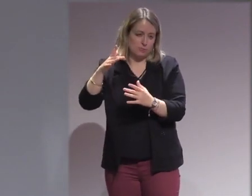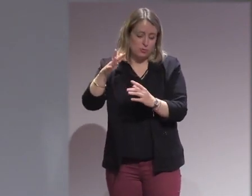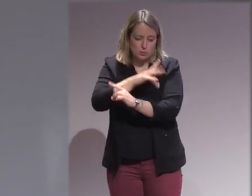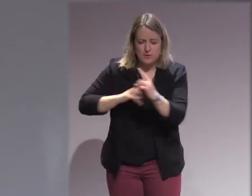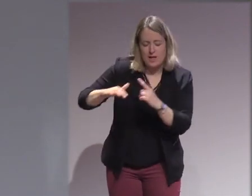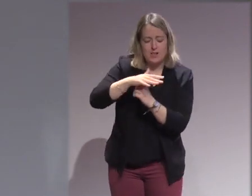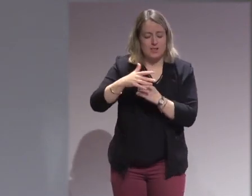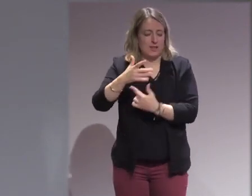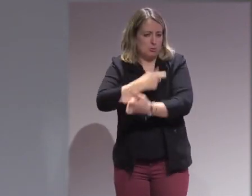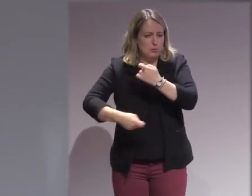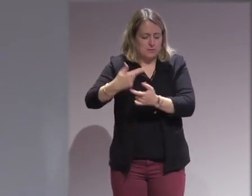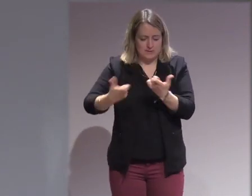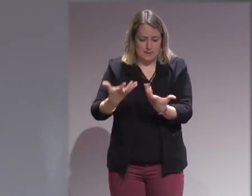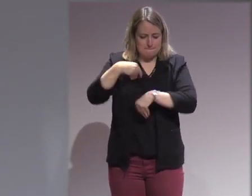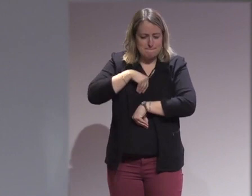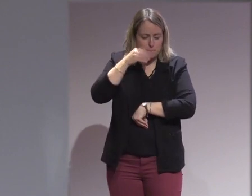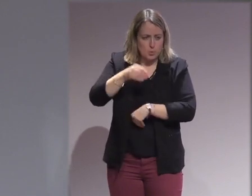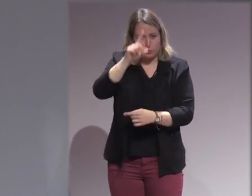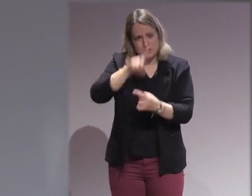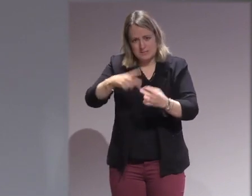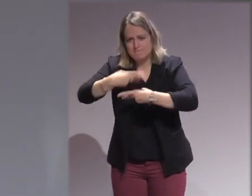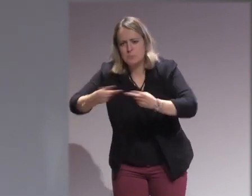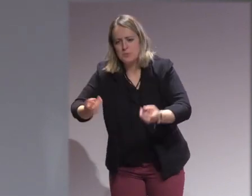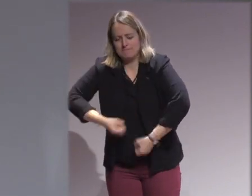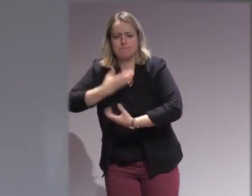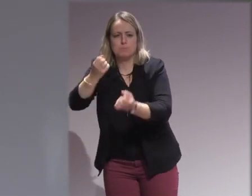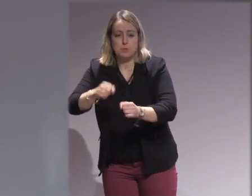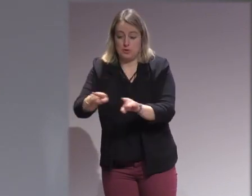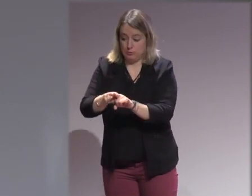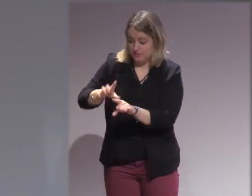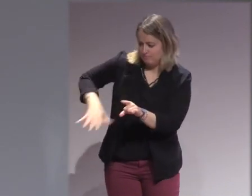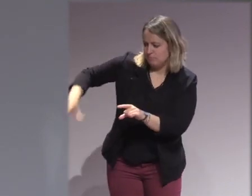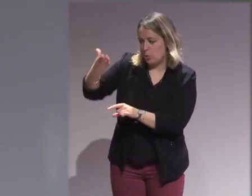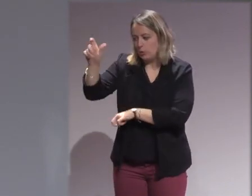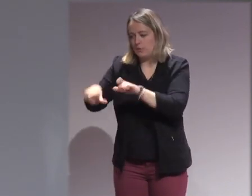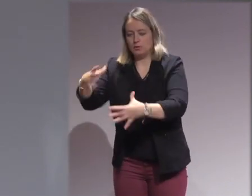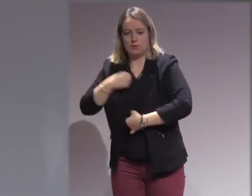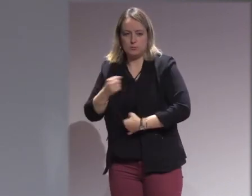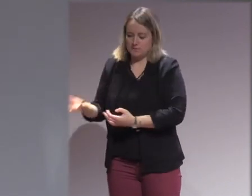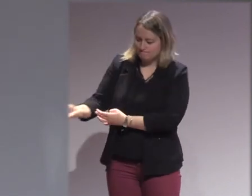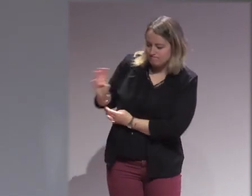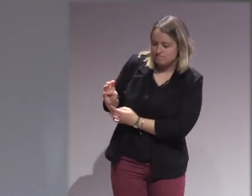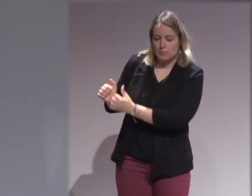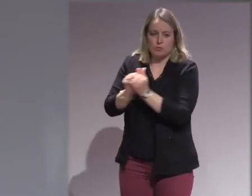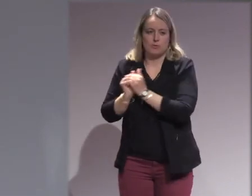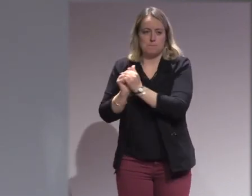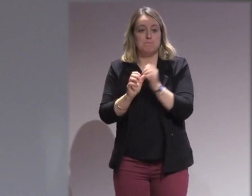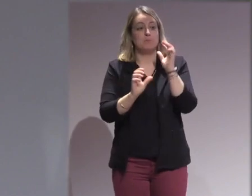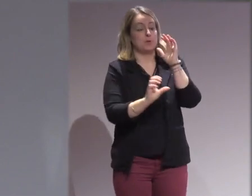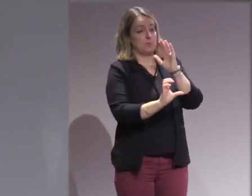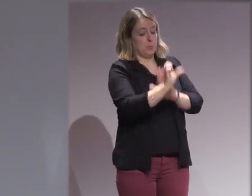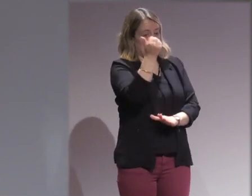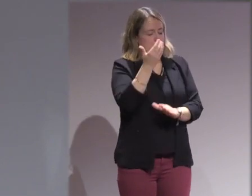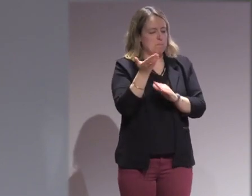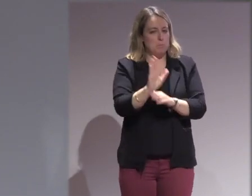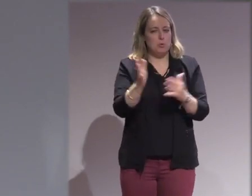vous allez pouvoir prendre la parole publiquement et même vous organiser avec d'autres personnes adoptées. Donc, dans un premier temps, je vais vous montrer comment le